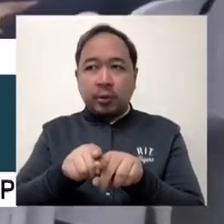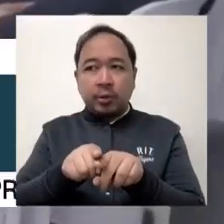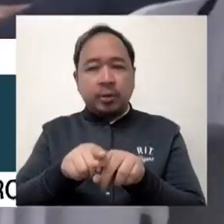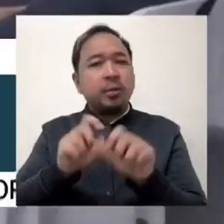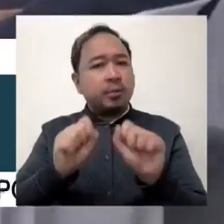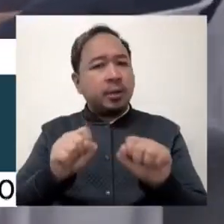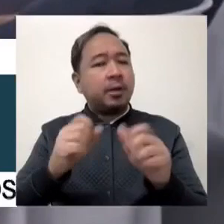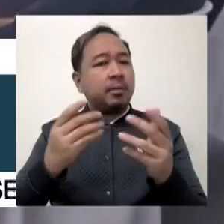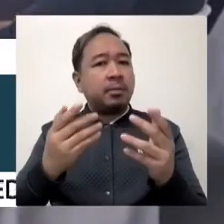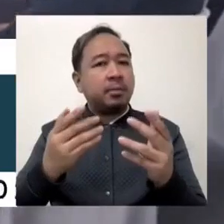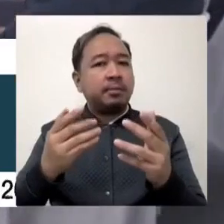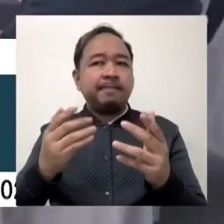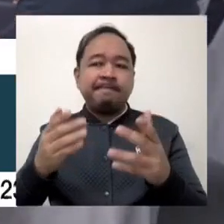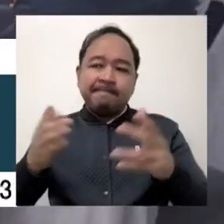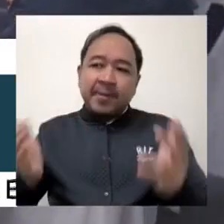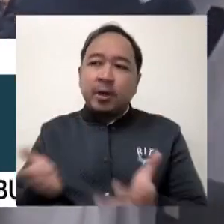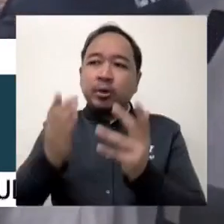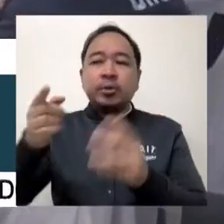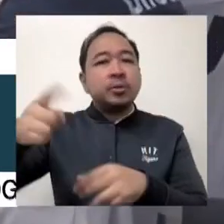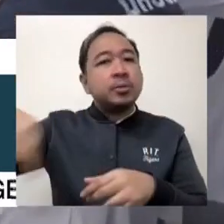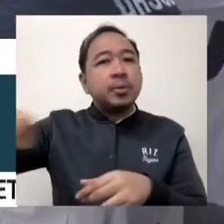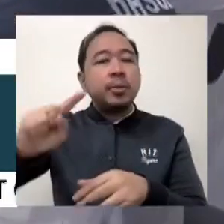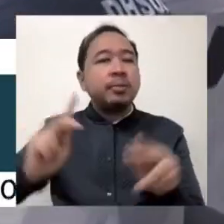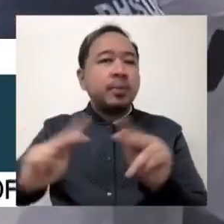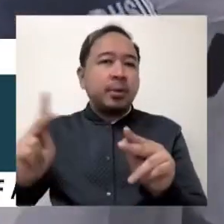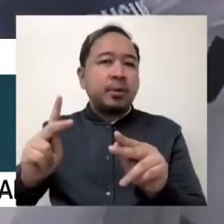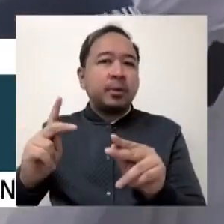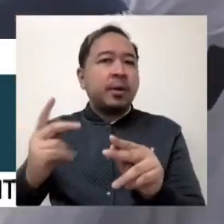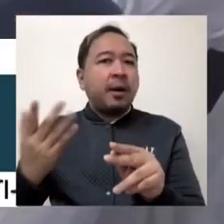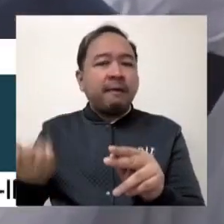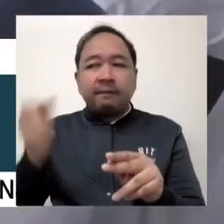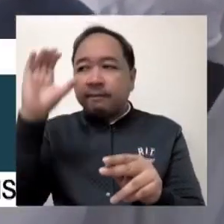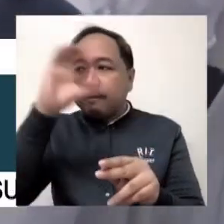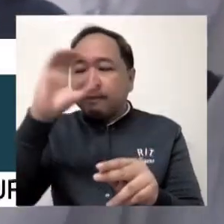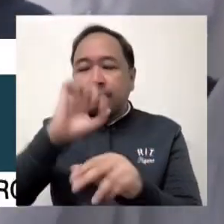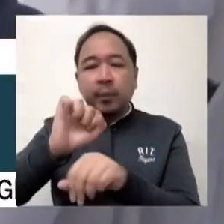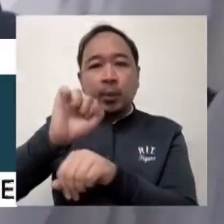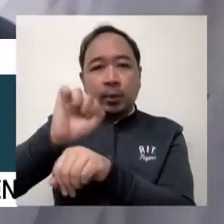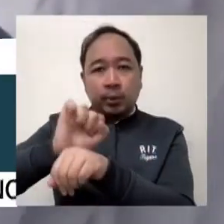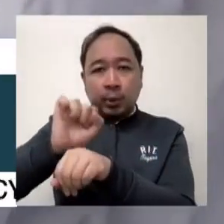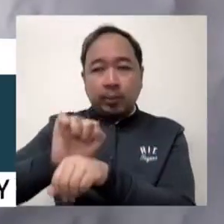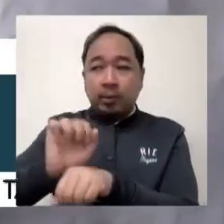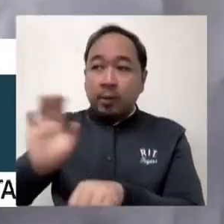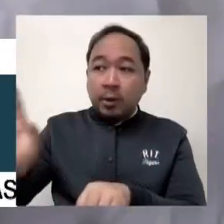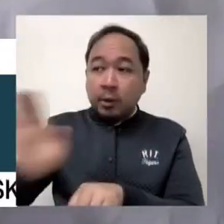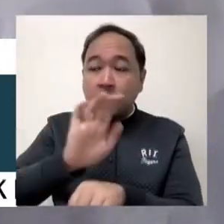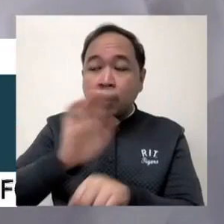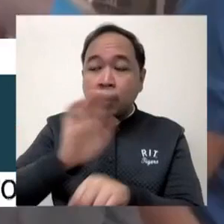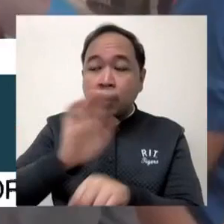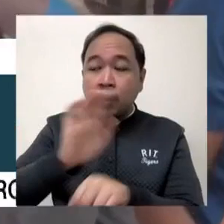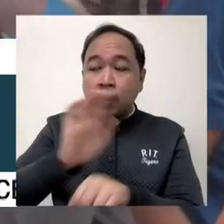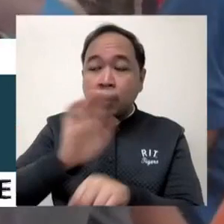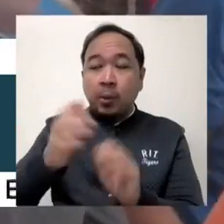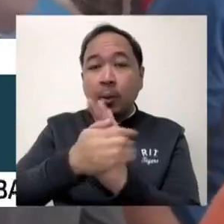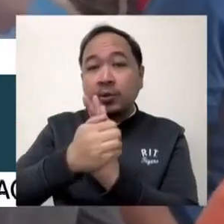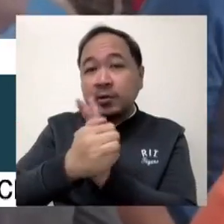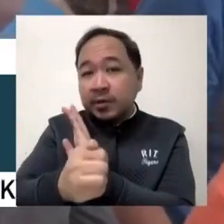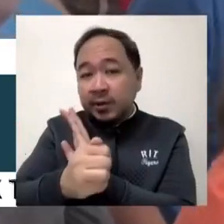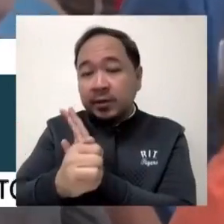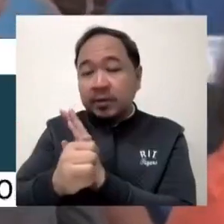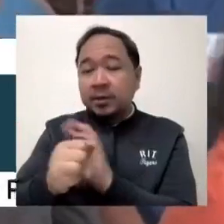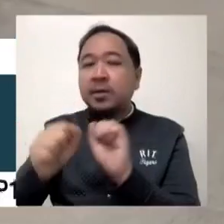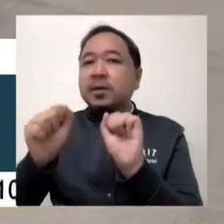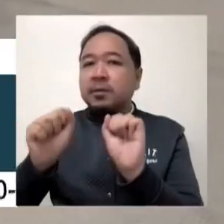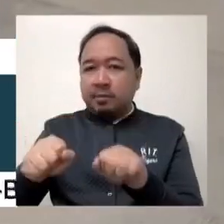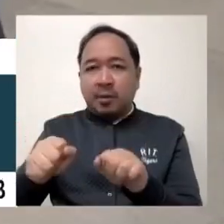na makapaghanap buhay at magamit ang kanilang mga kakayahan at talino tungo sa kanilang tuloy-tuloy